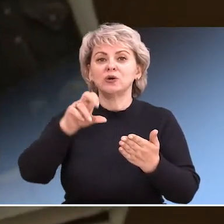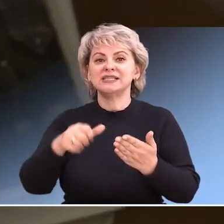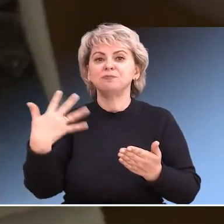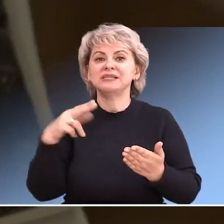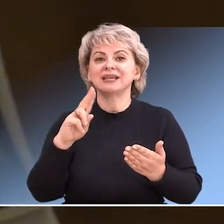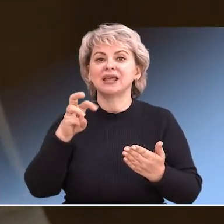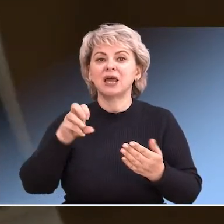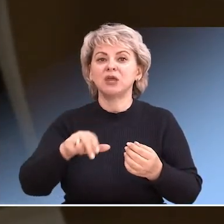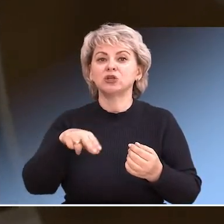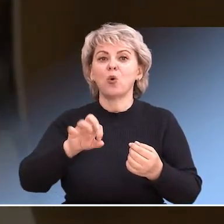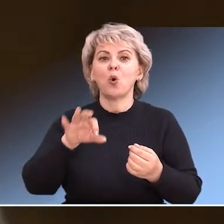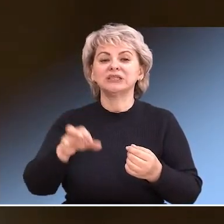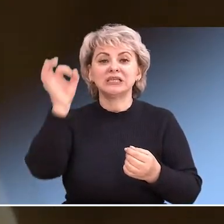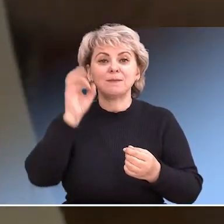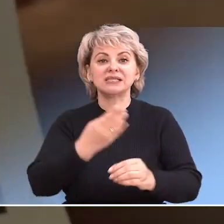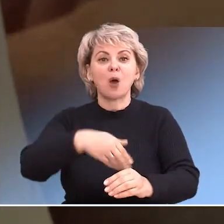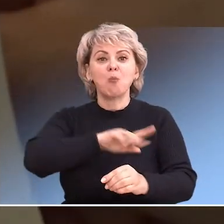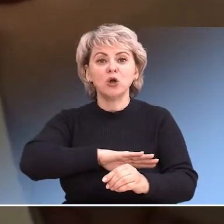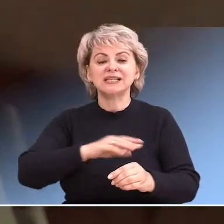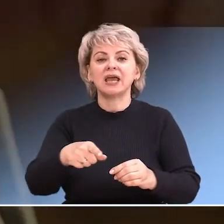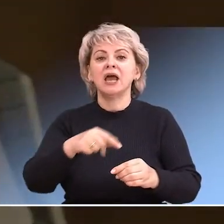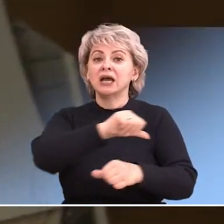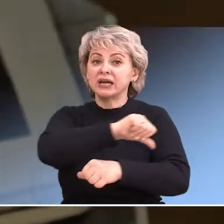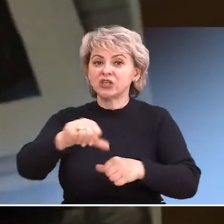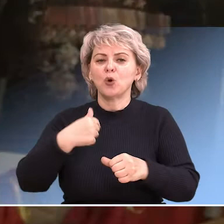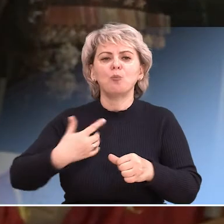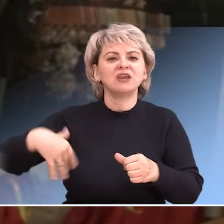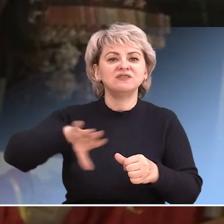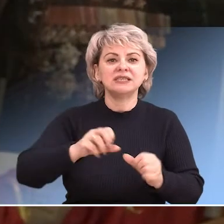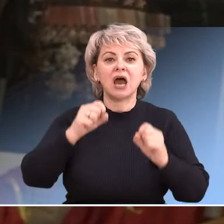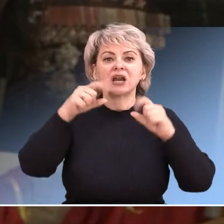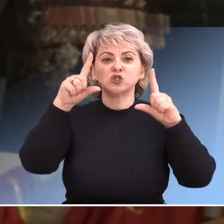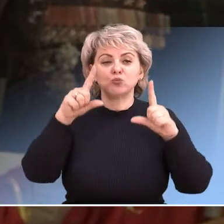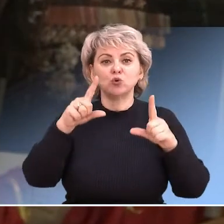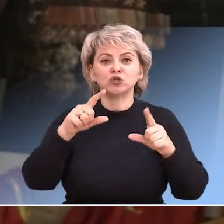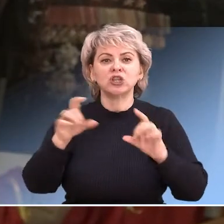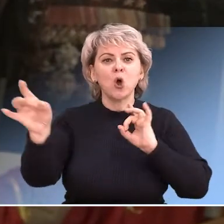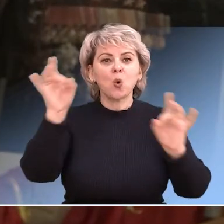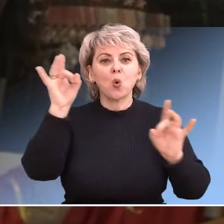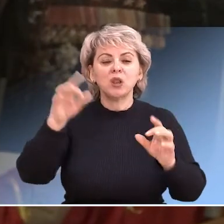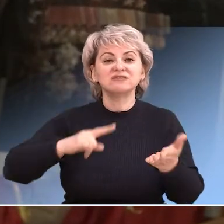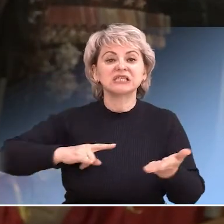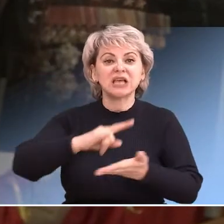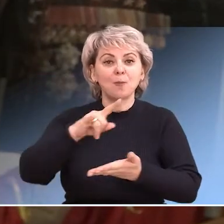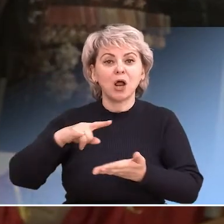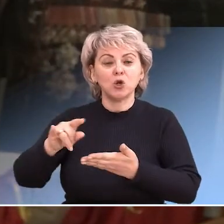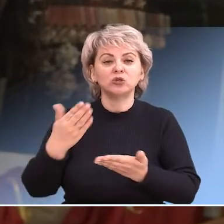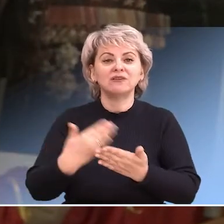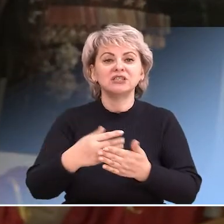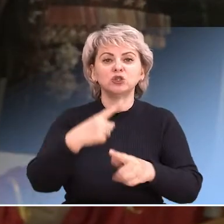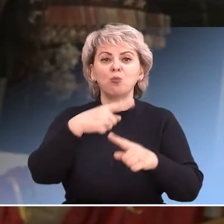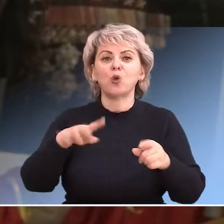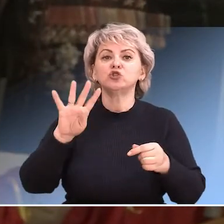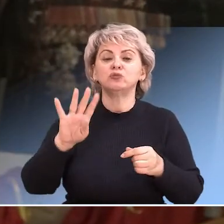городе Росин, в 50 километрах от немецко-польской границы. Мы были все разбужены гулом самолетов.